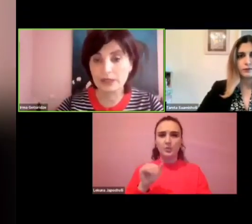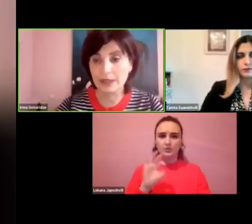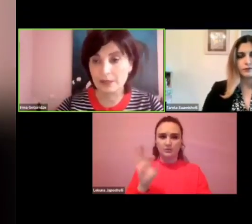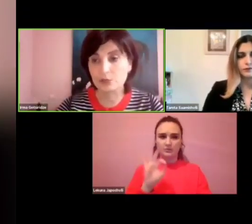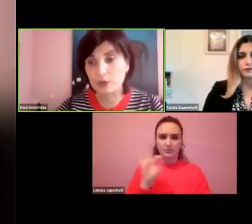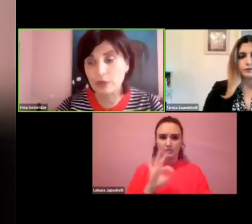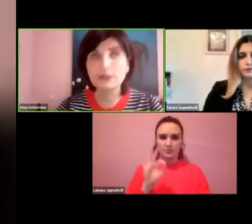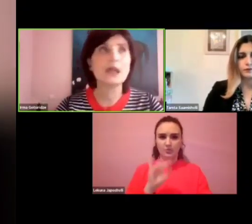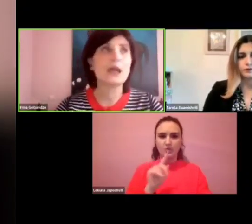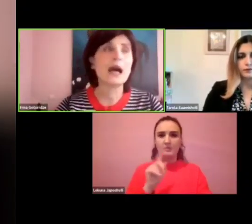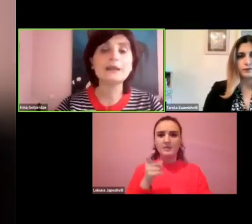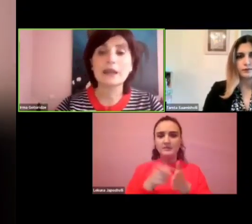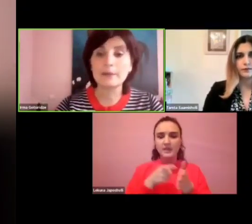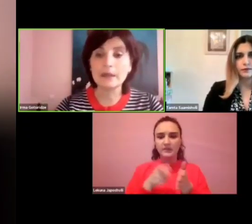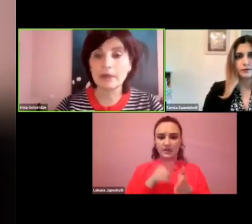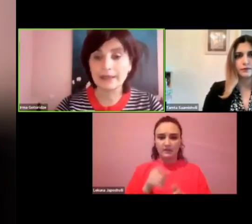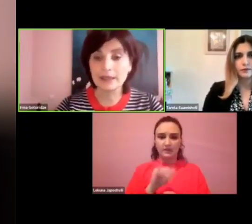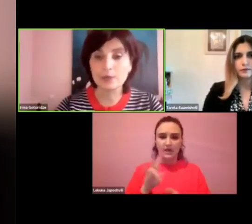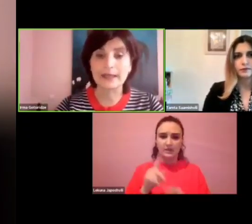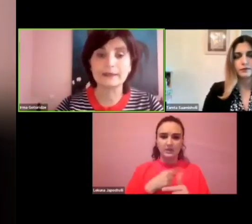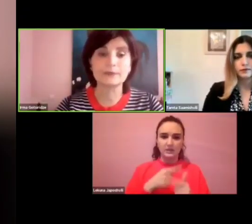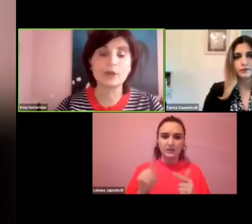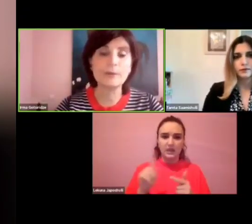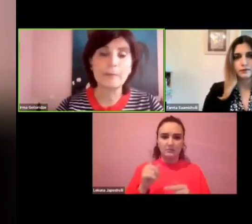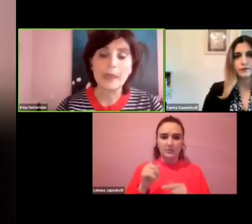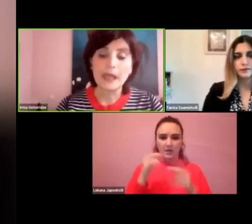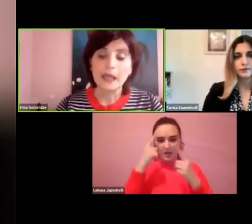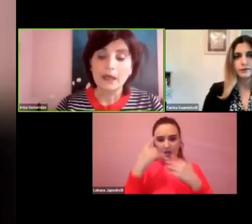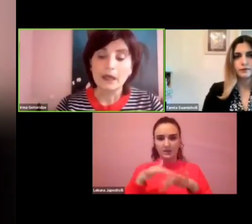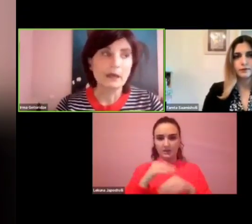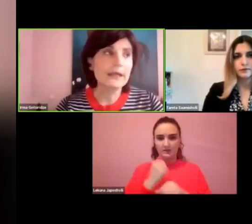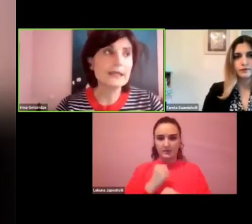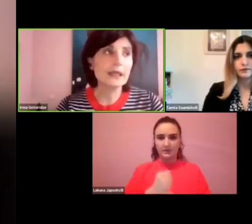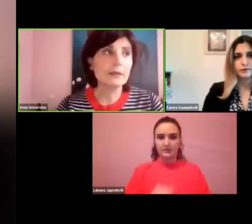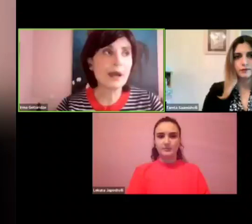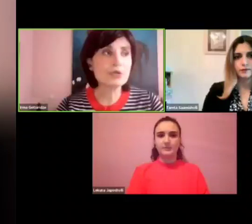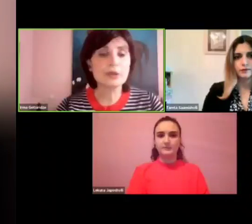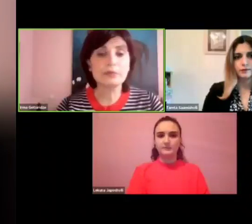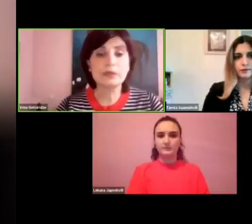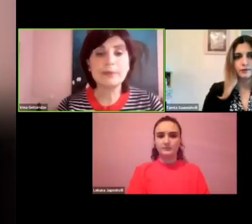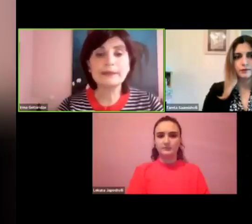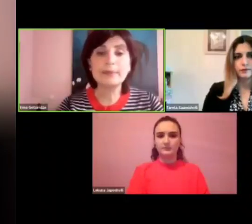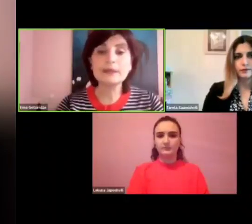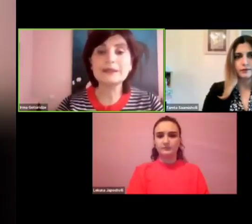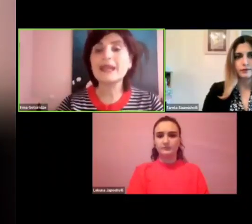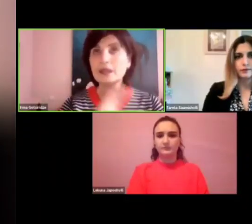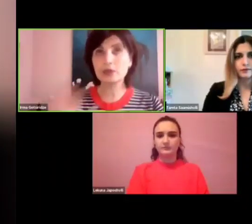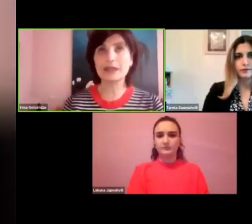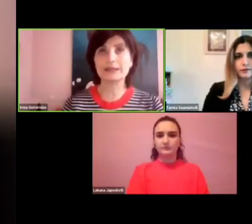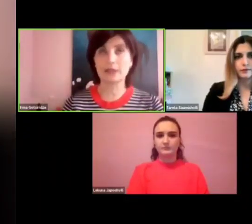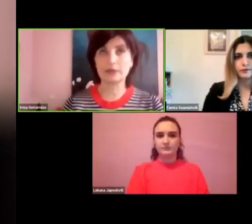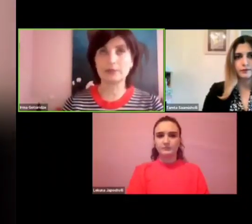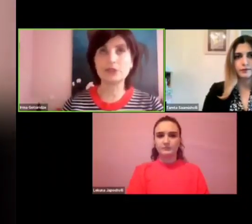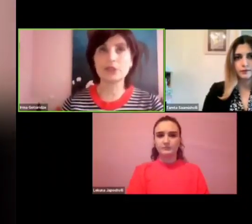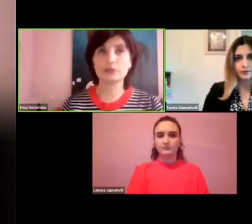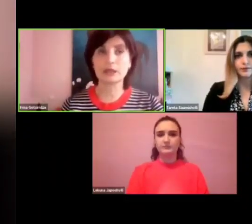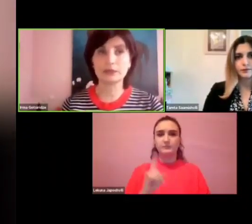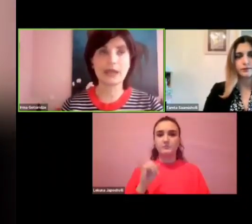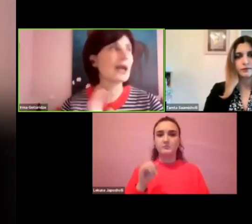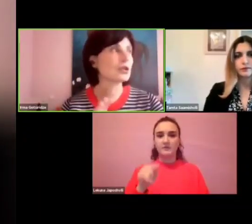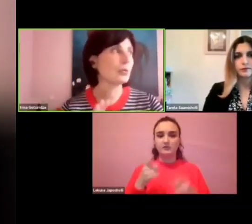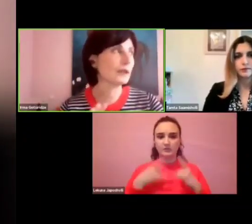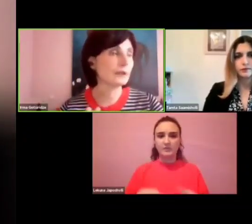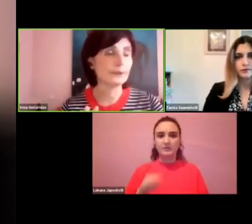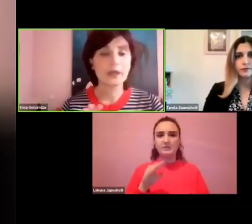საუბარი, როდესაც რამეს ვიკვლევთ, ან რამე ანალიზს ვაკეთებთ, ხო? ესე იგი, ბავშვი იბადება სტერილური ნაწლავით. მოდით